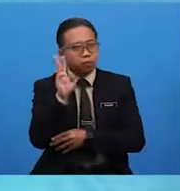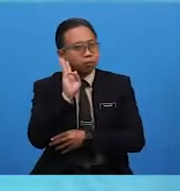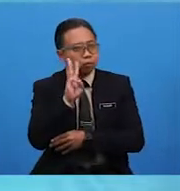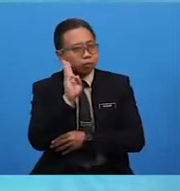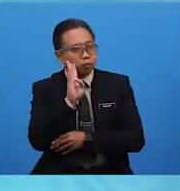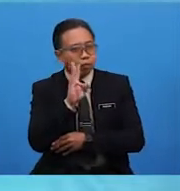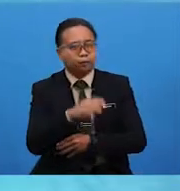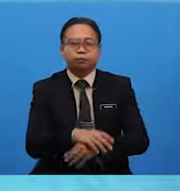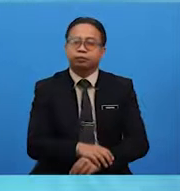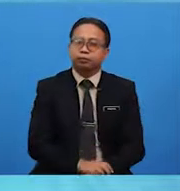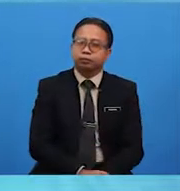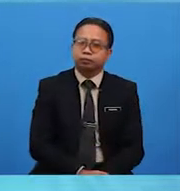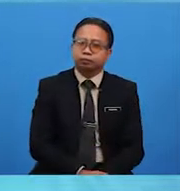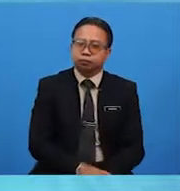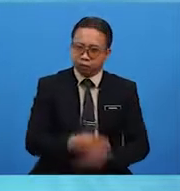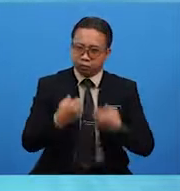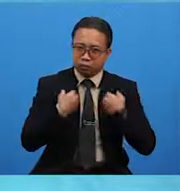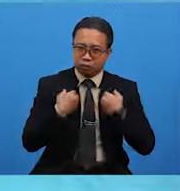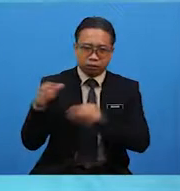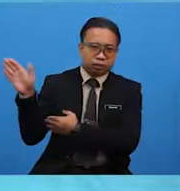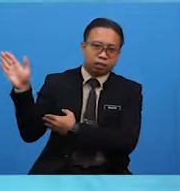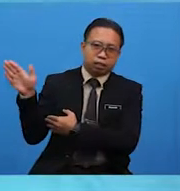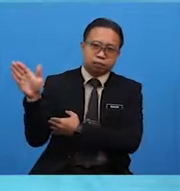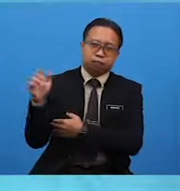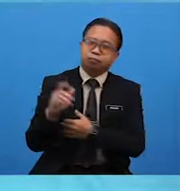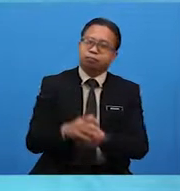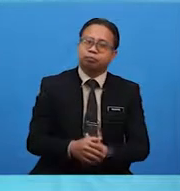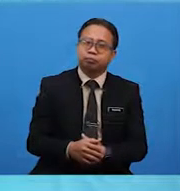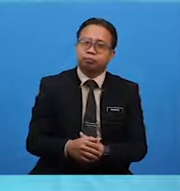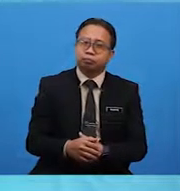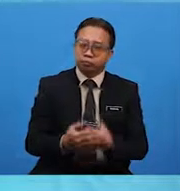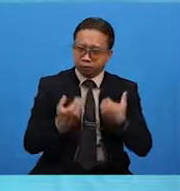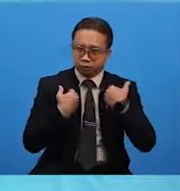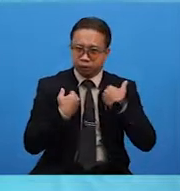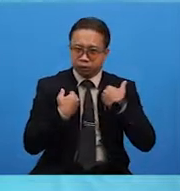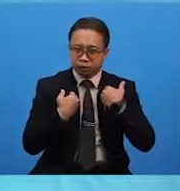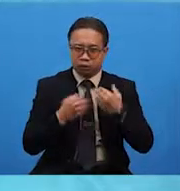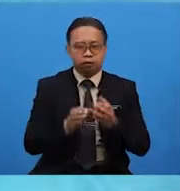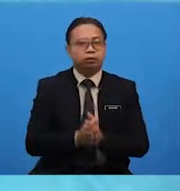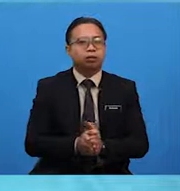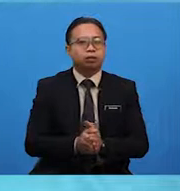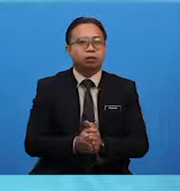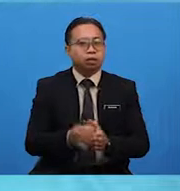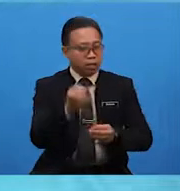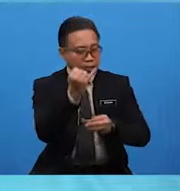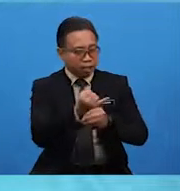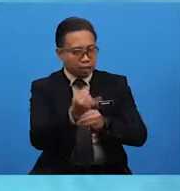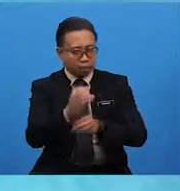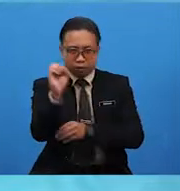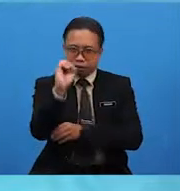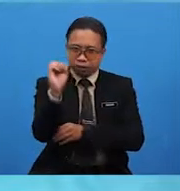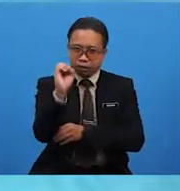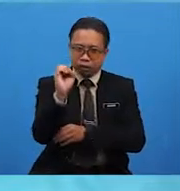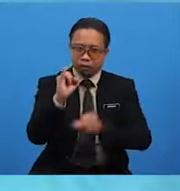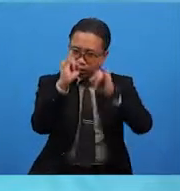perempuan gain adem sayap Ah gitu Hasil yang dipakai sebagai olahannya yang banyak karya yang dihasilkan